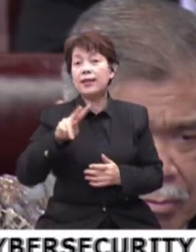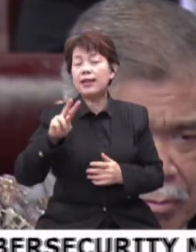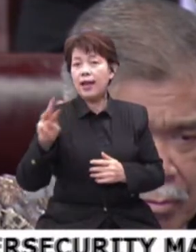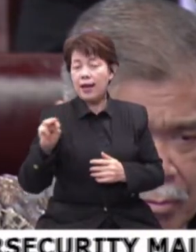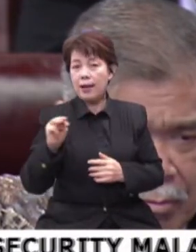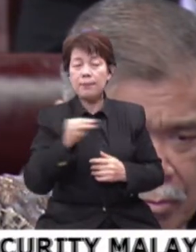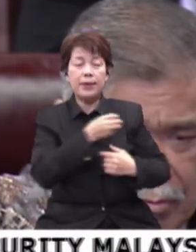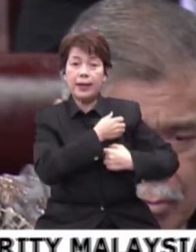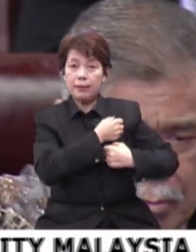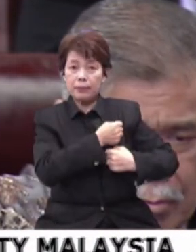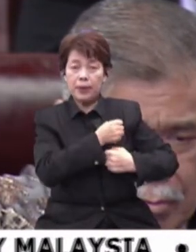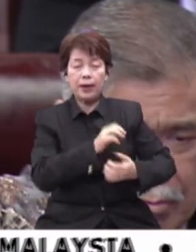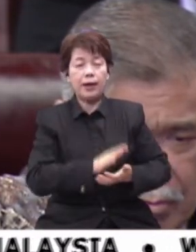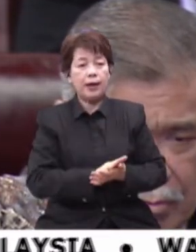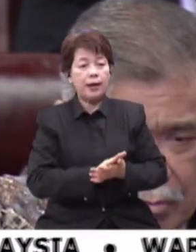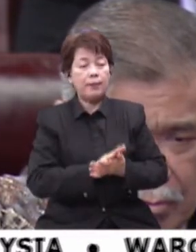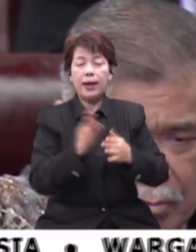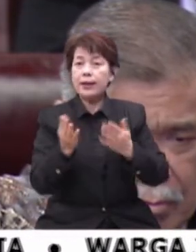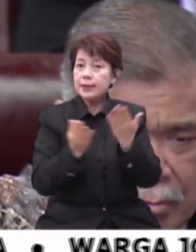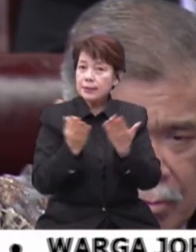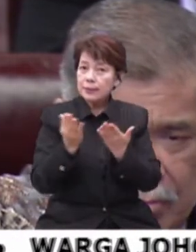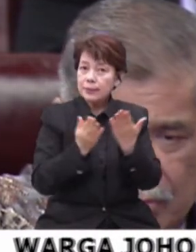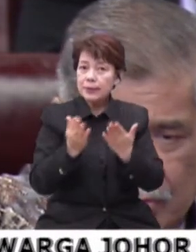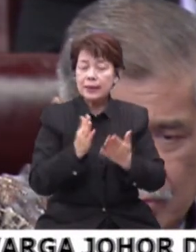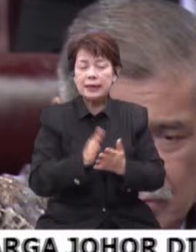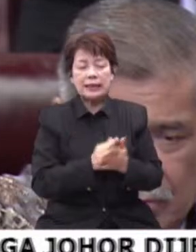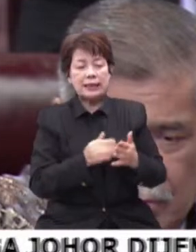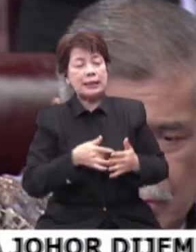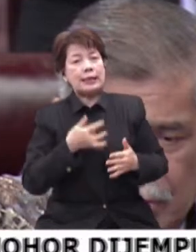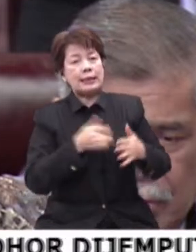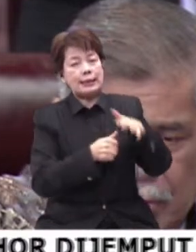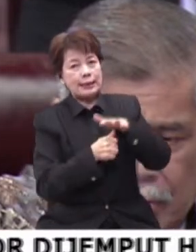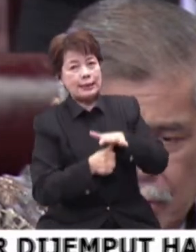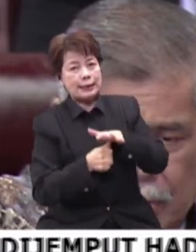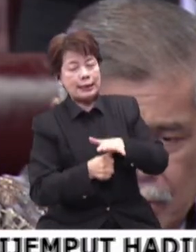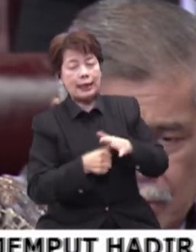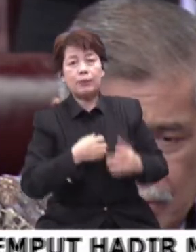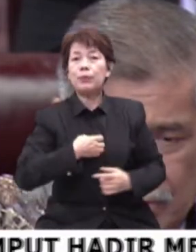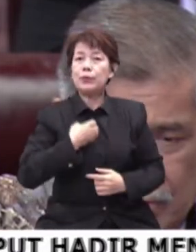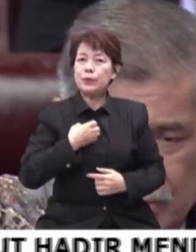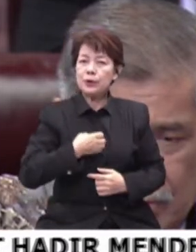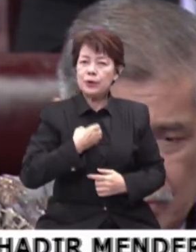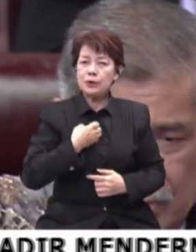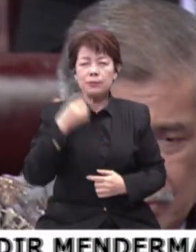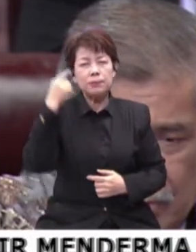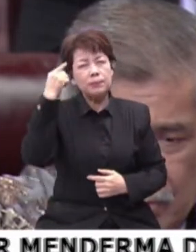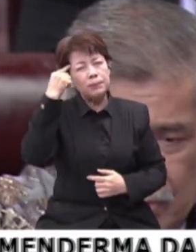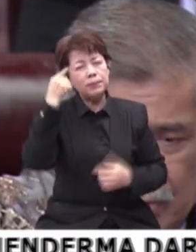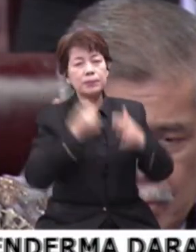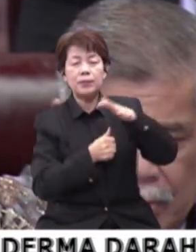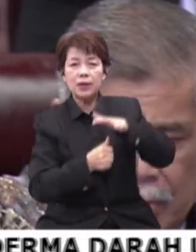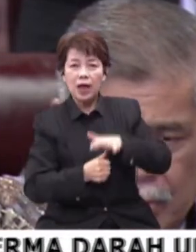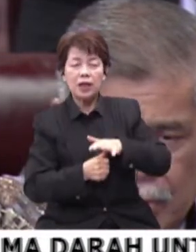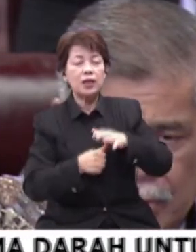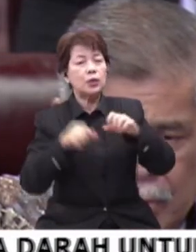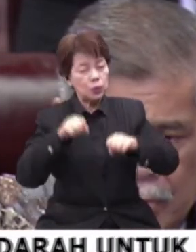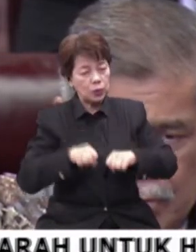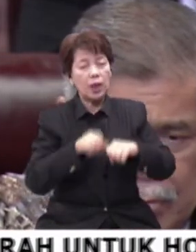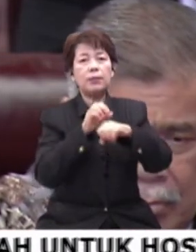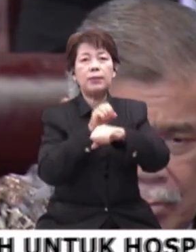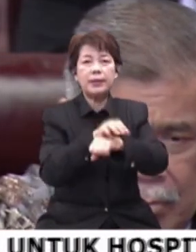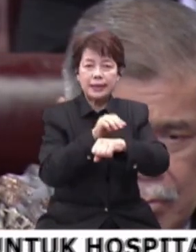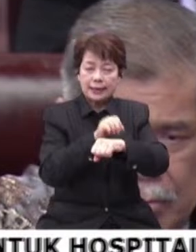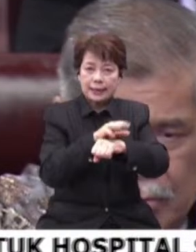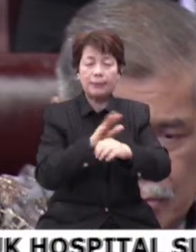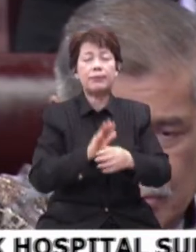juga kita sediakan primata ini kalau mereka mempunyai tekanan ya tekanan mental dan sebagainya gitu juga ada memberi